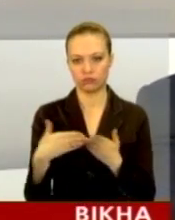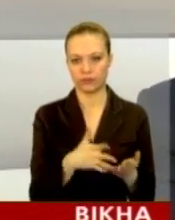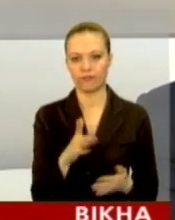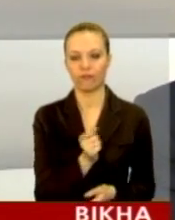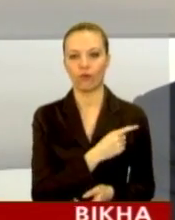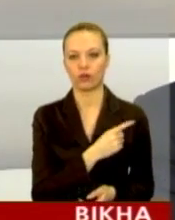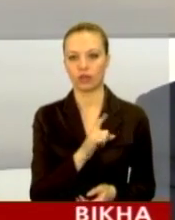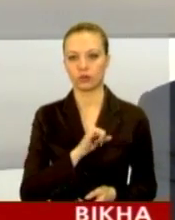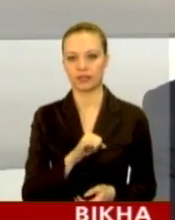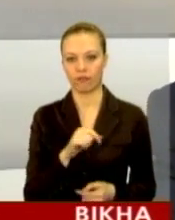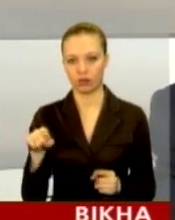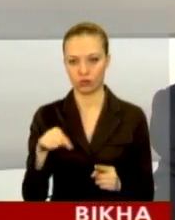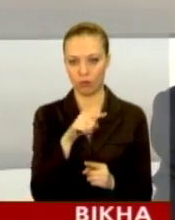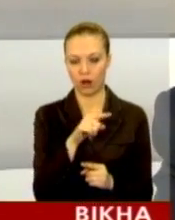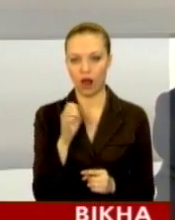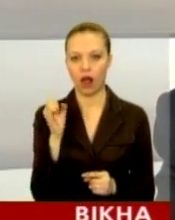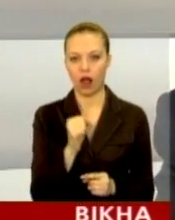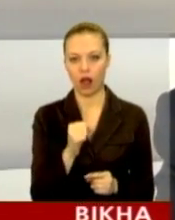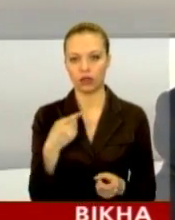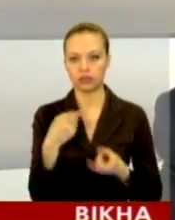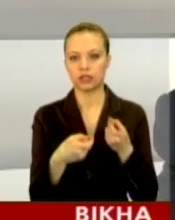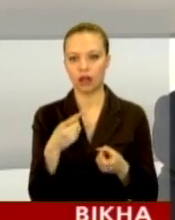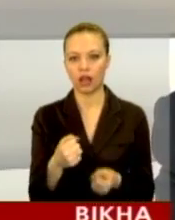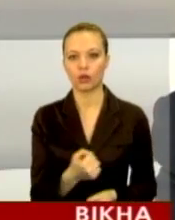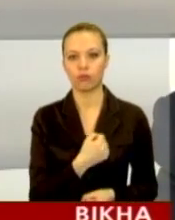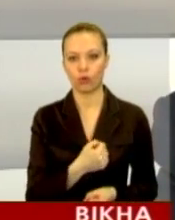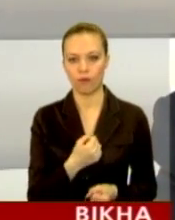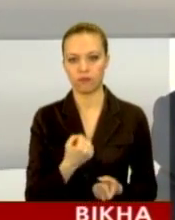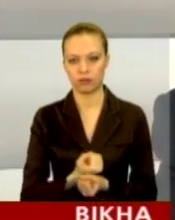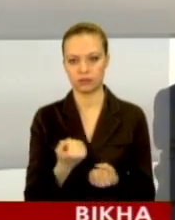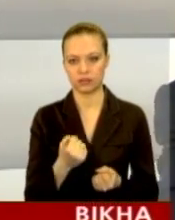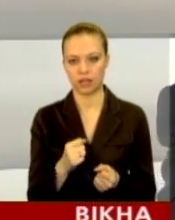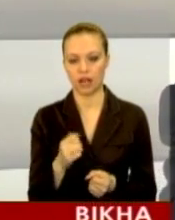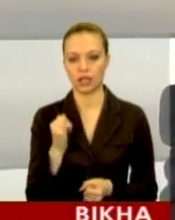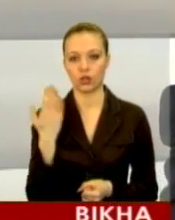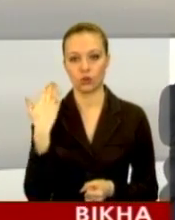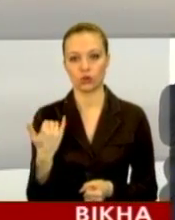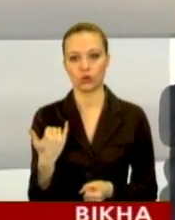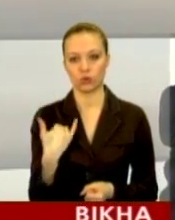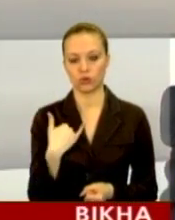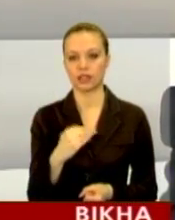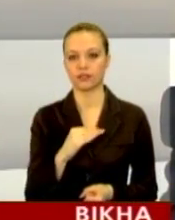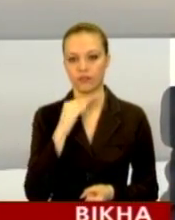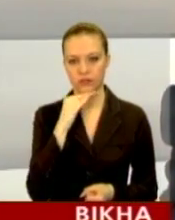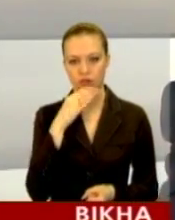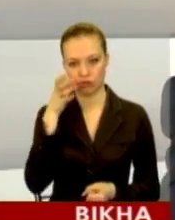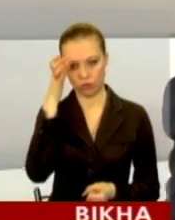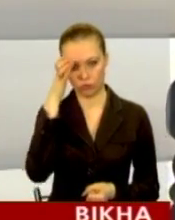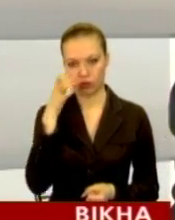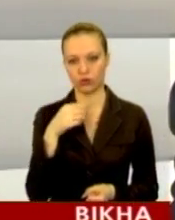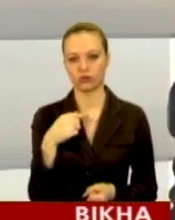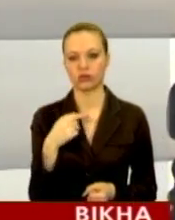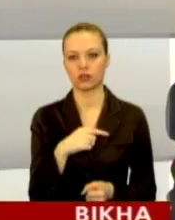з Севастополя, а по них стріляли бойовими снарядами. І тоді в нас вистачило мудрості